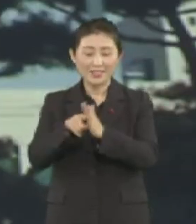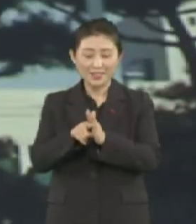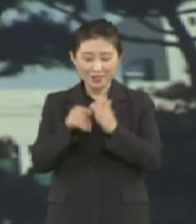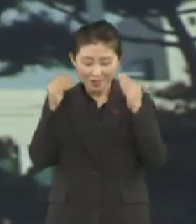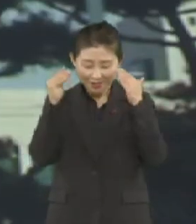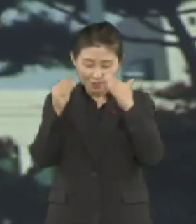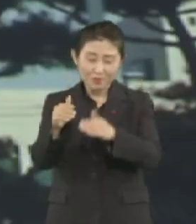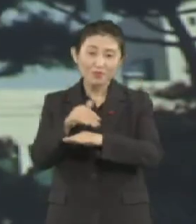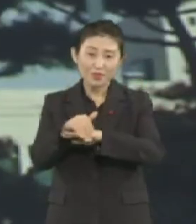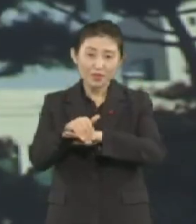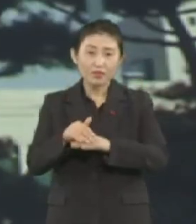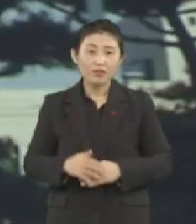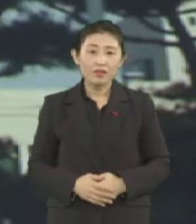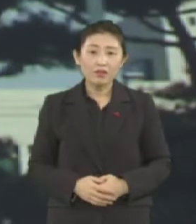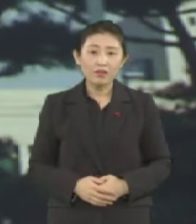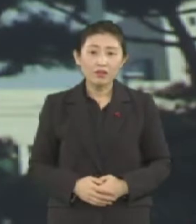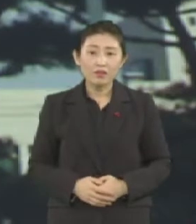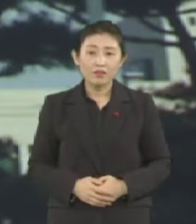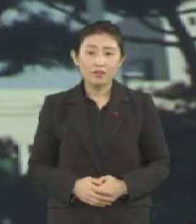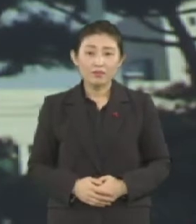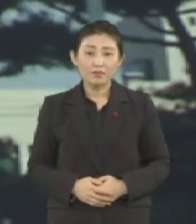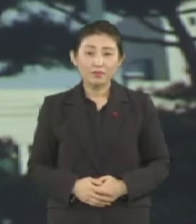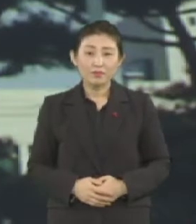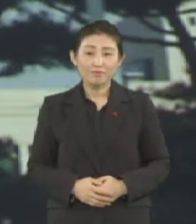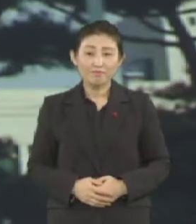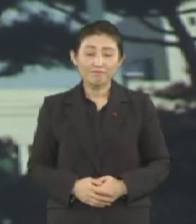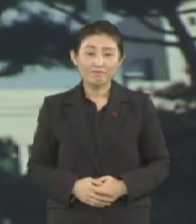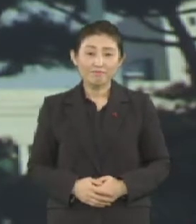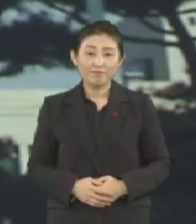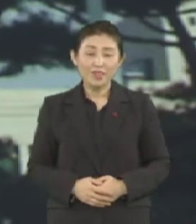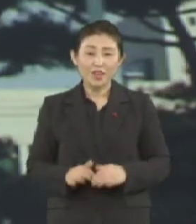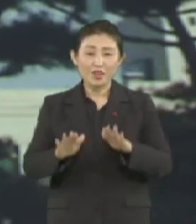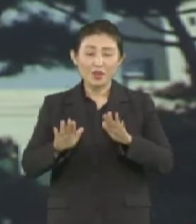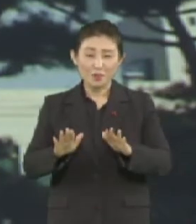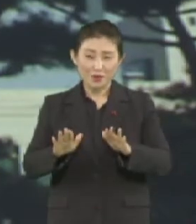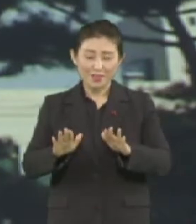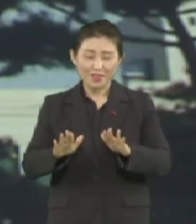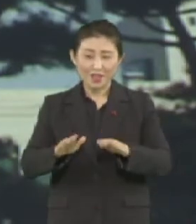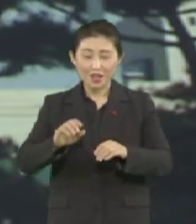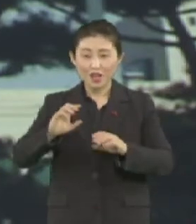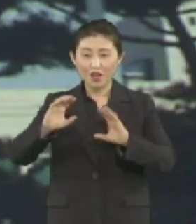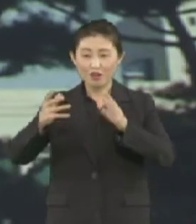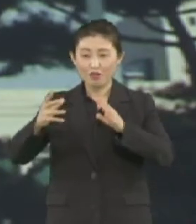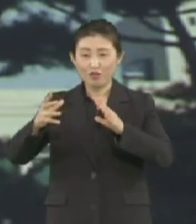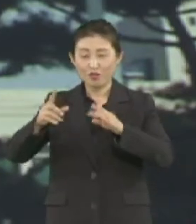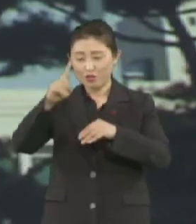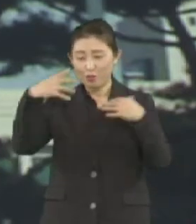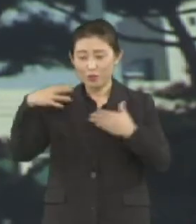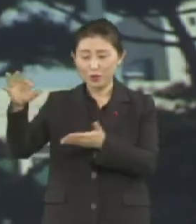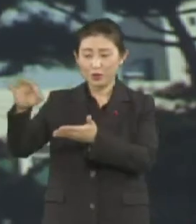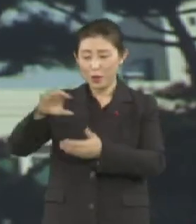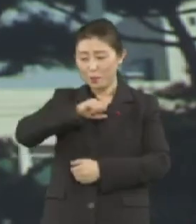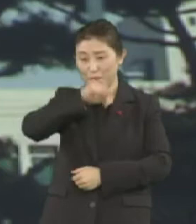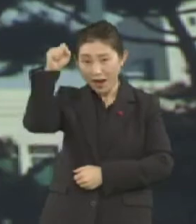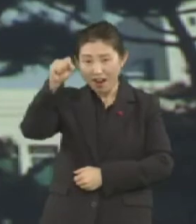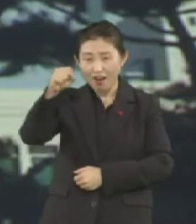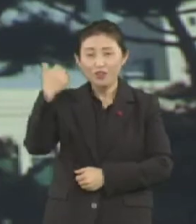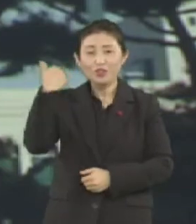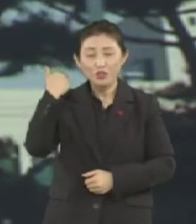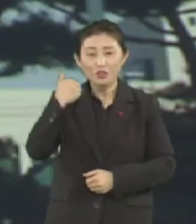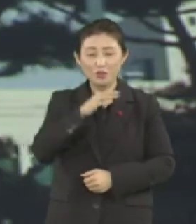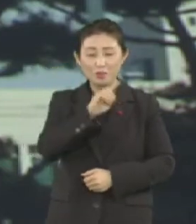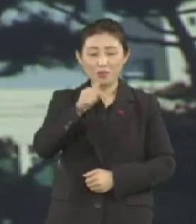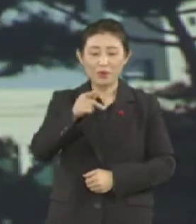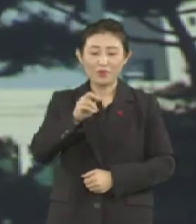총력을 다할 것이고요. 이 사업이 극적으로 반영이 됐는데 이것은 우리 지역의 박병석 국회의장님을